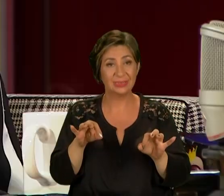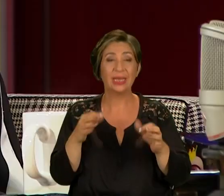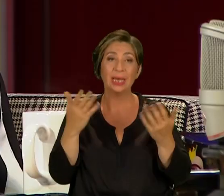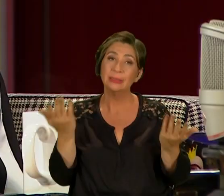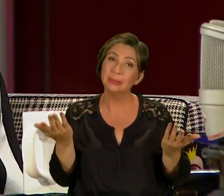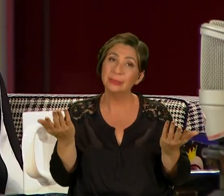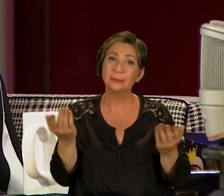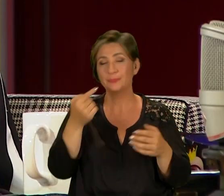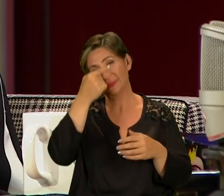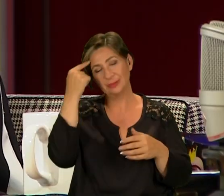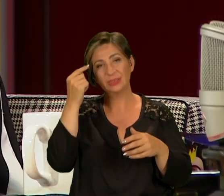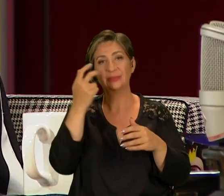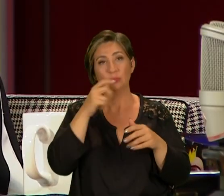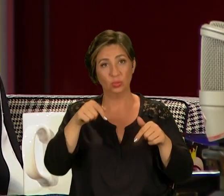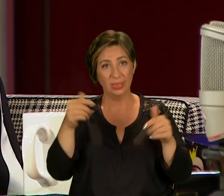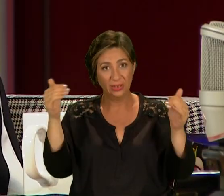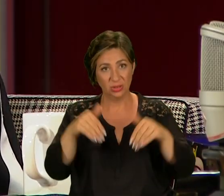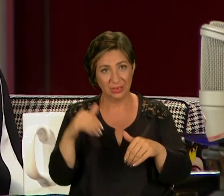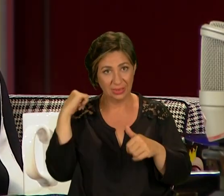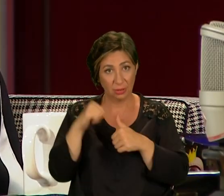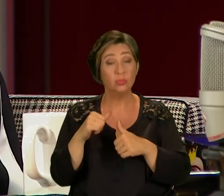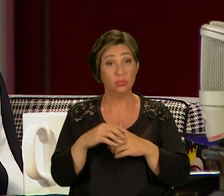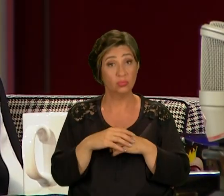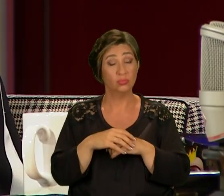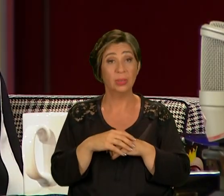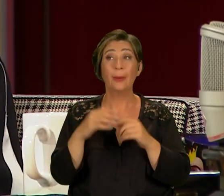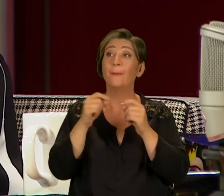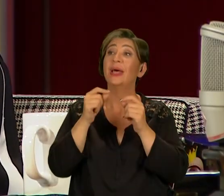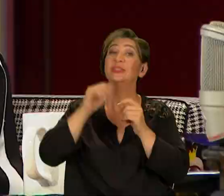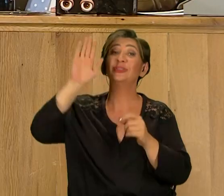artık. Tekrar konserde. Burada sahneye çıkacaksın değil mi? Çıkarız. Barış!